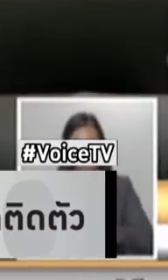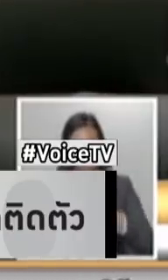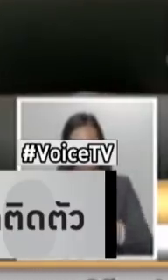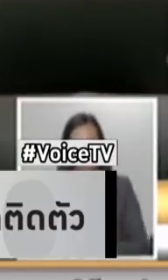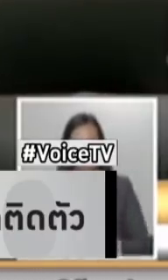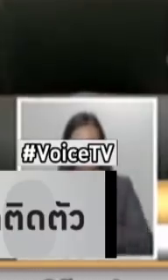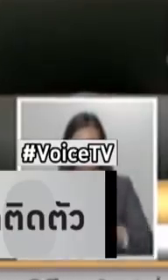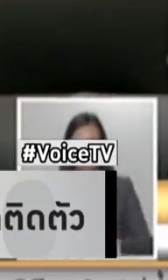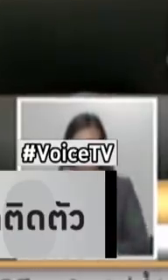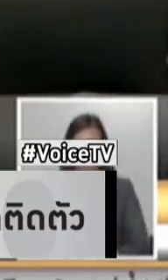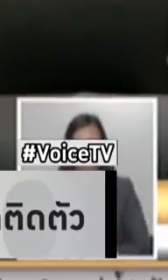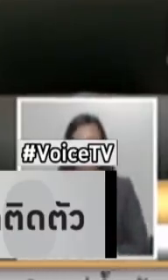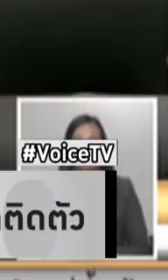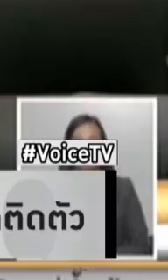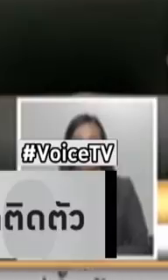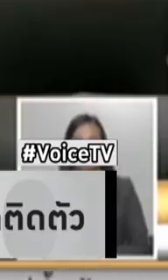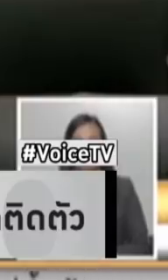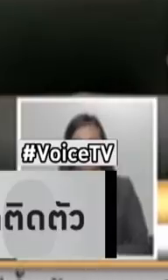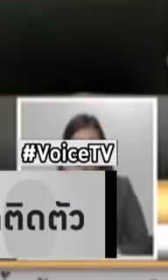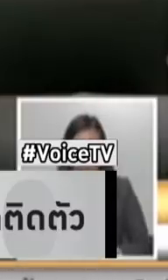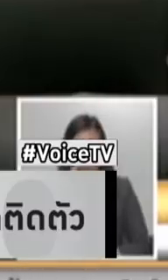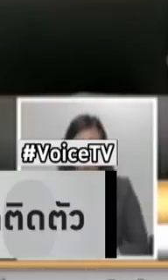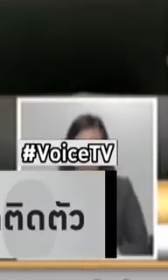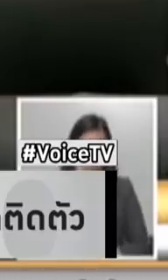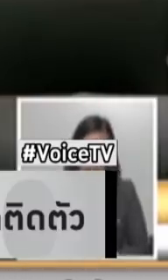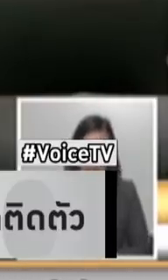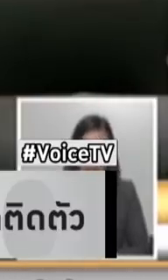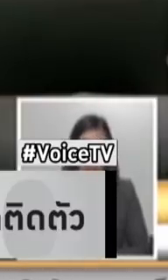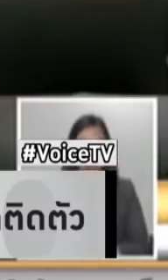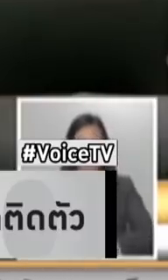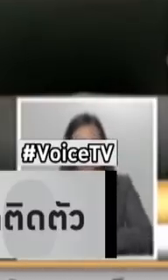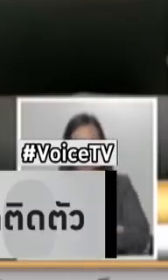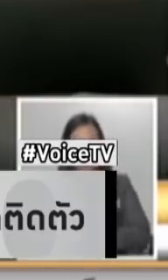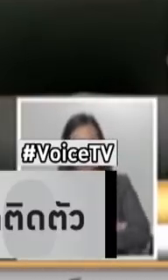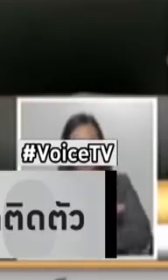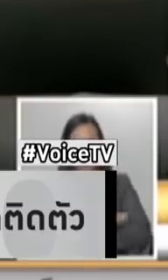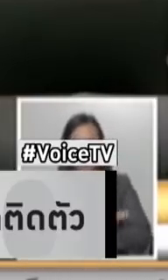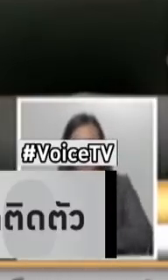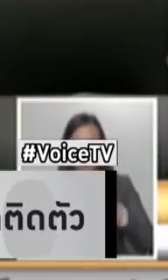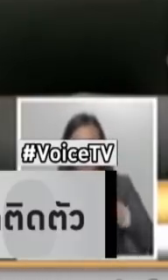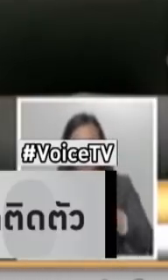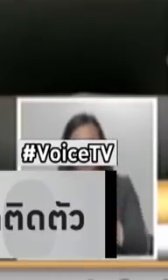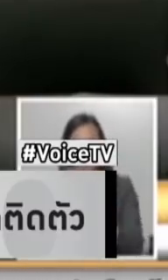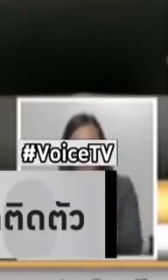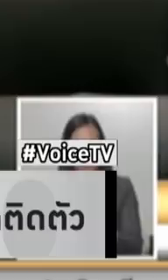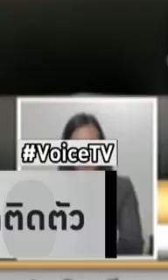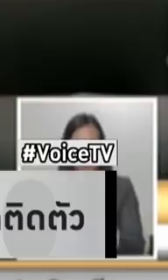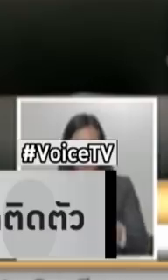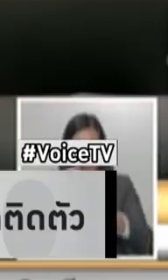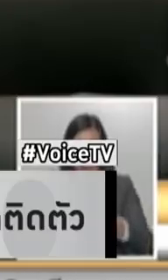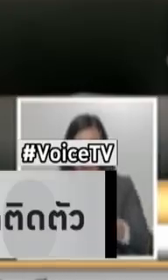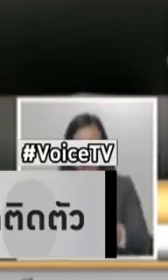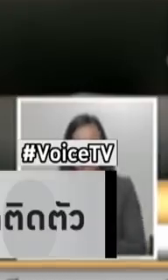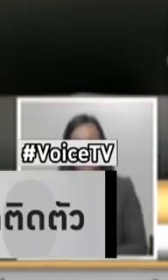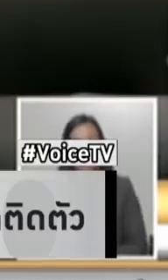แกก็เป็นคนตั้งคำถามแล้วก็คุณวิษณุบอกว่าเอ๊ะก็ยังงงๆอยู่นะที่ทำไมนายกให้มอบให้คุณธรรมนัสมาตอบงงว่าจะตอบ